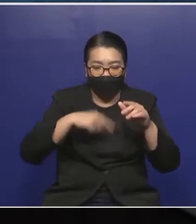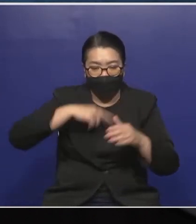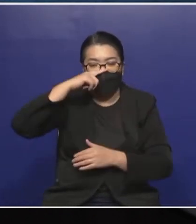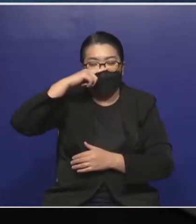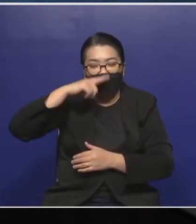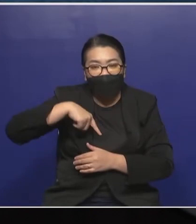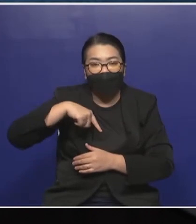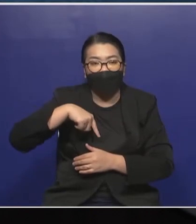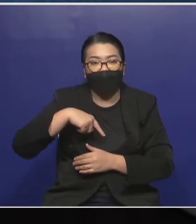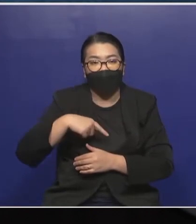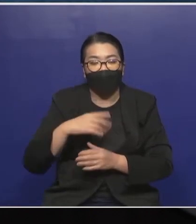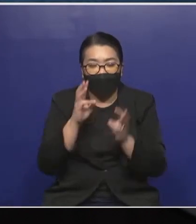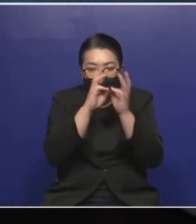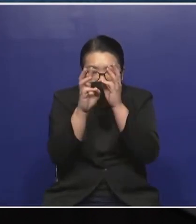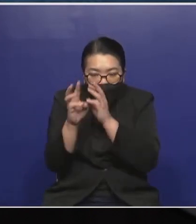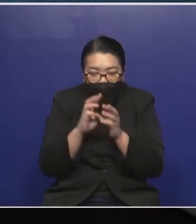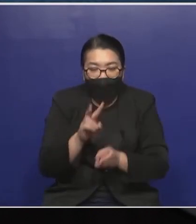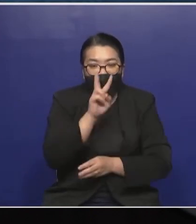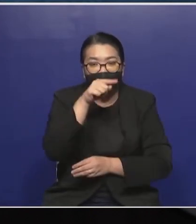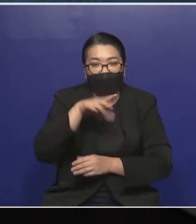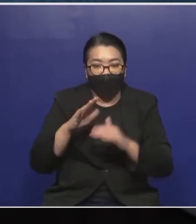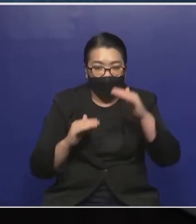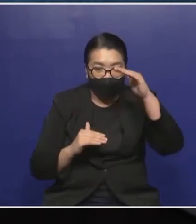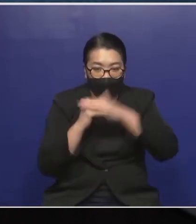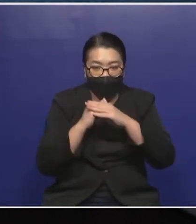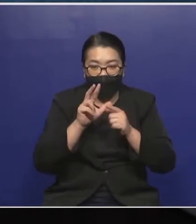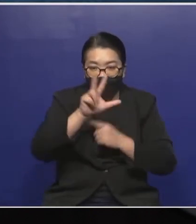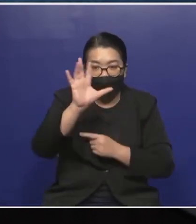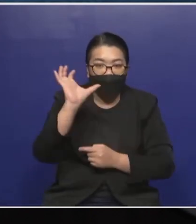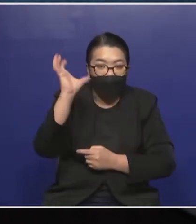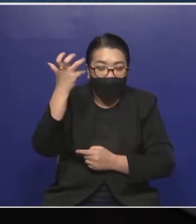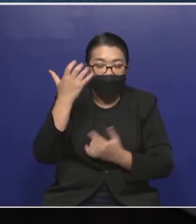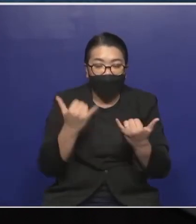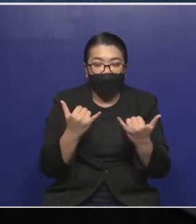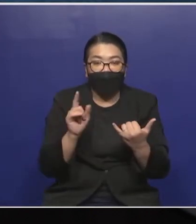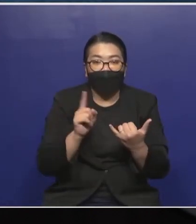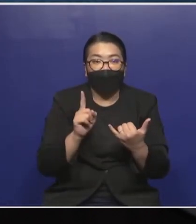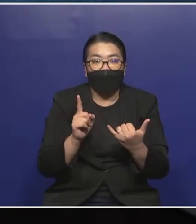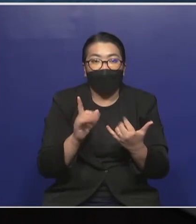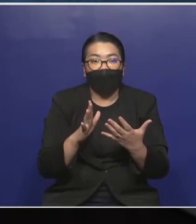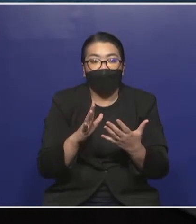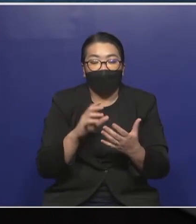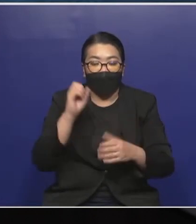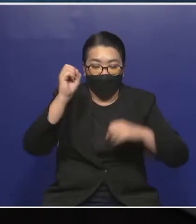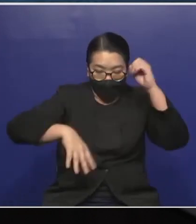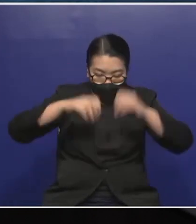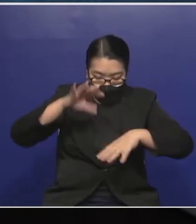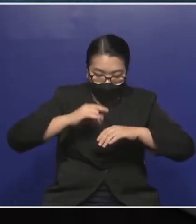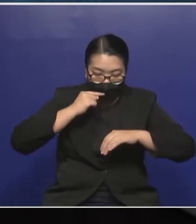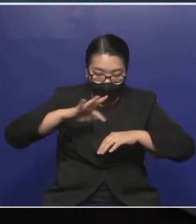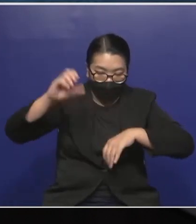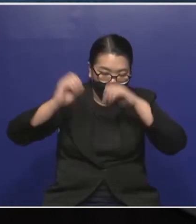ทำให้ค่าฝูย PM 2.5 สูงบนดบ 3 ของโลกทำให้ปริมาณการท้งขยะลงสู่ทะเล